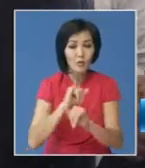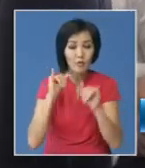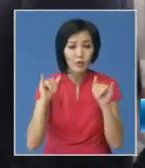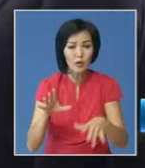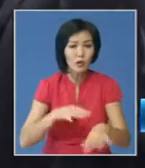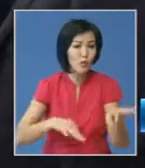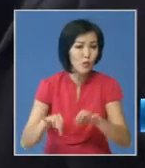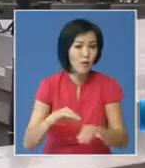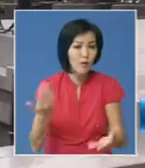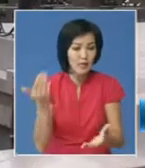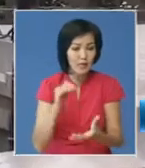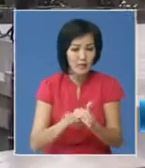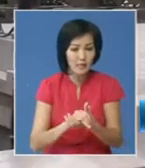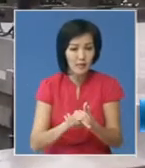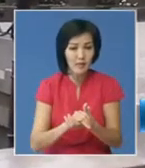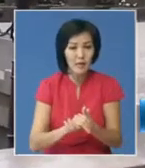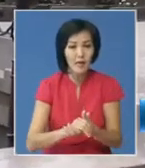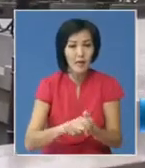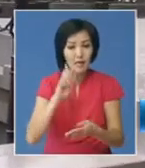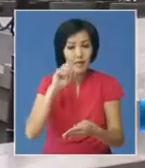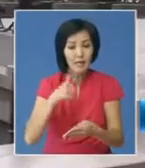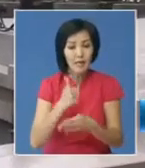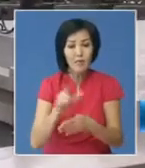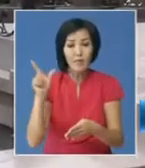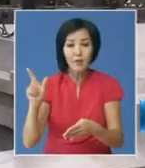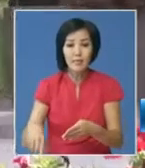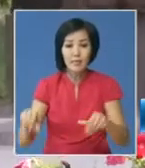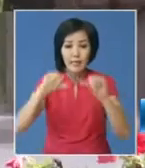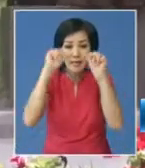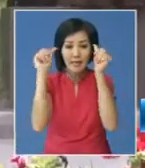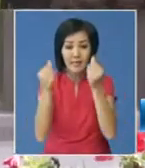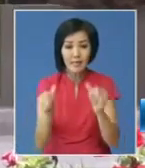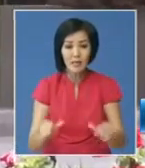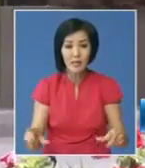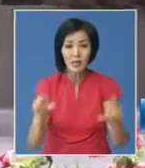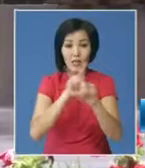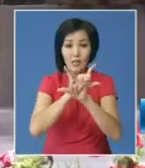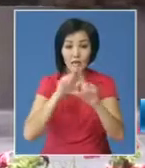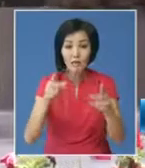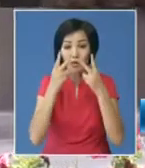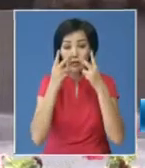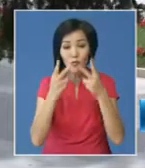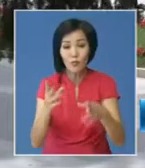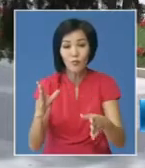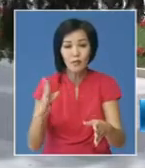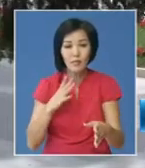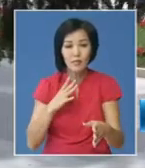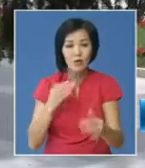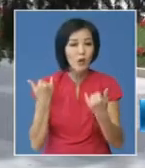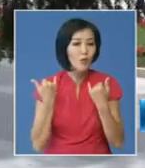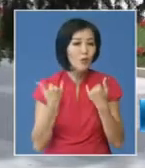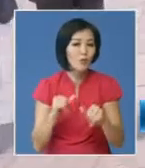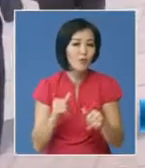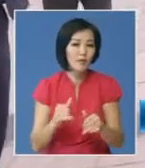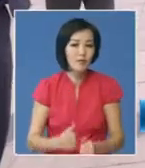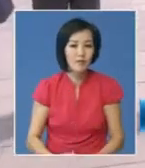таныстырылды. Мұнан кейін қонақтар елбасының ескерткіші жаңарған әкімдік ғимаратын көрді. Алған әсерлерін жасырмады, сұхбатта